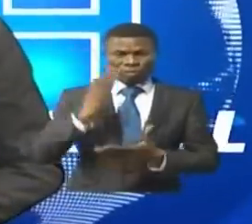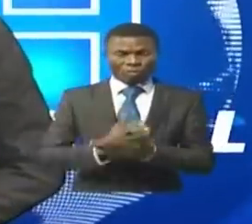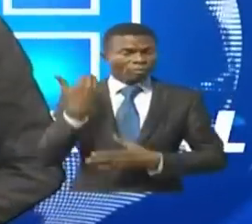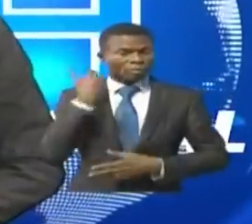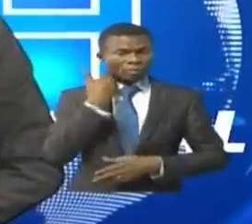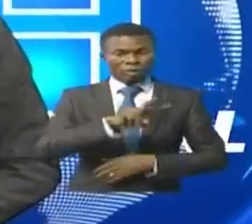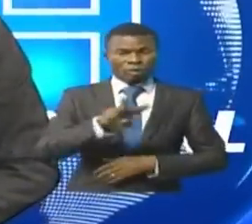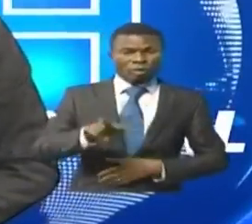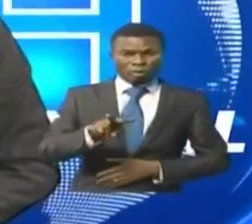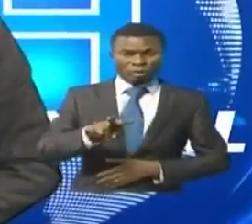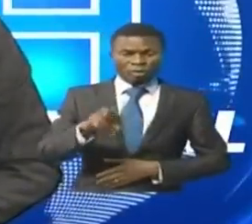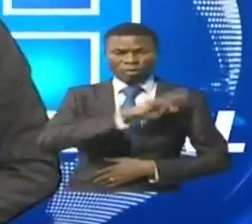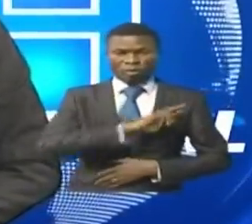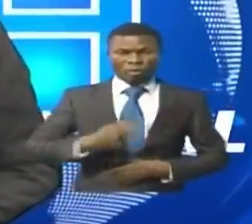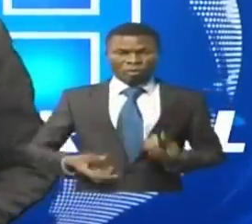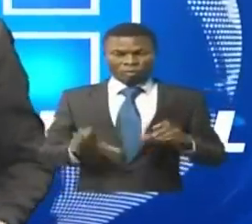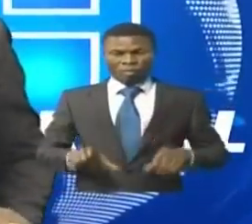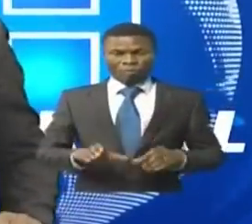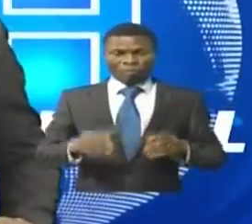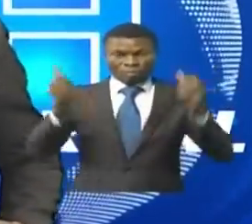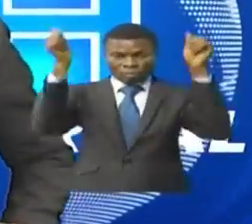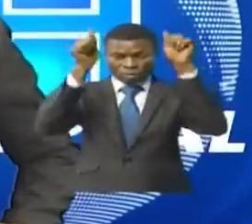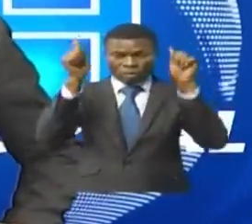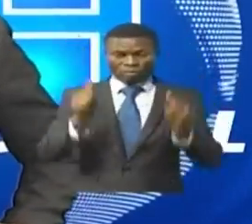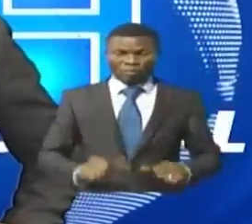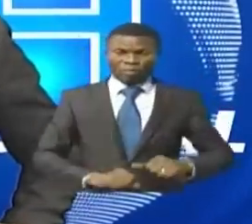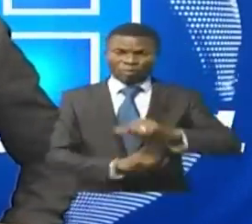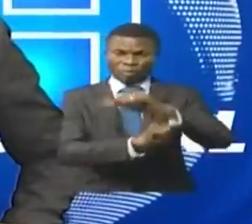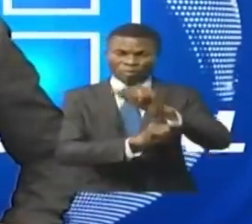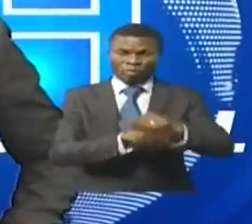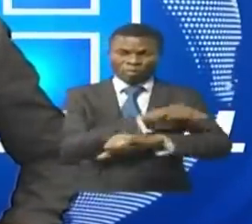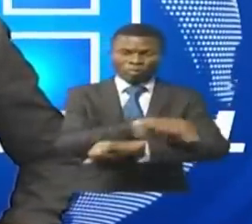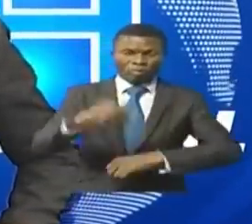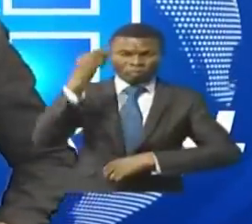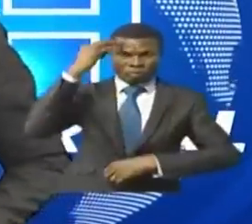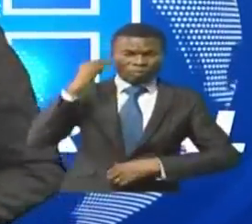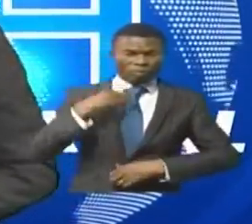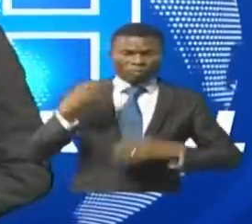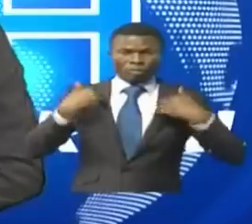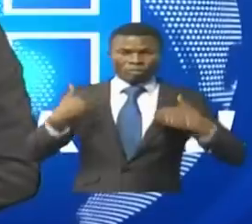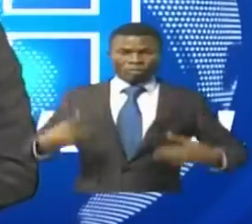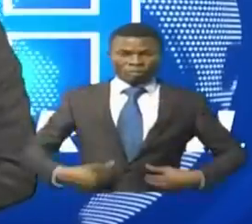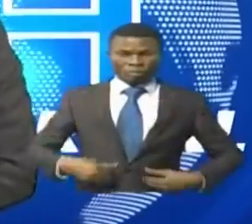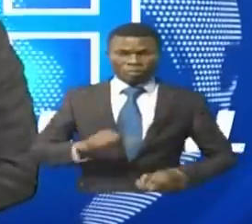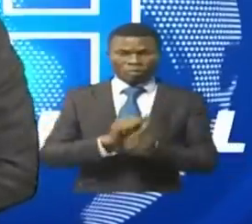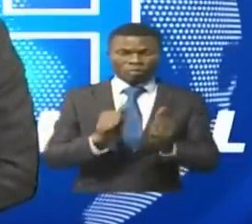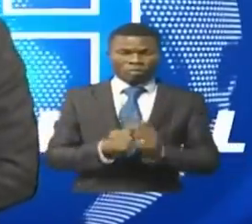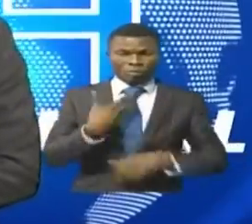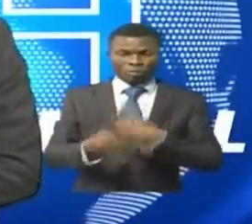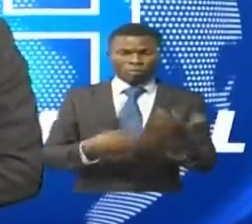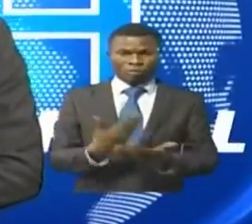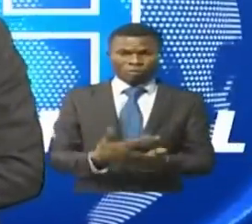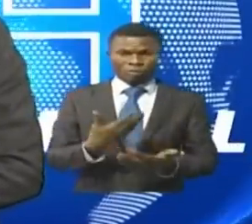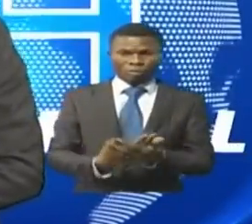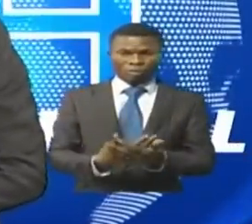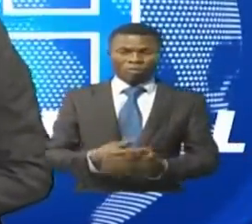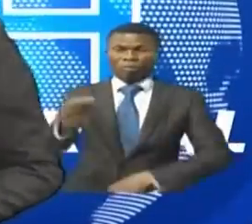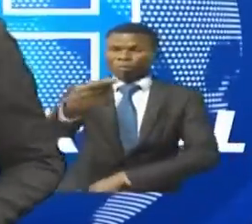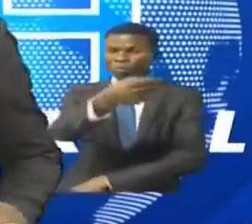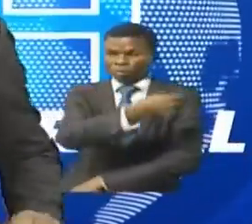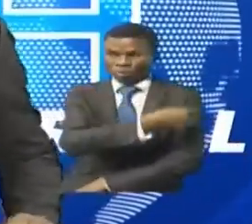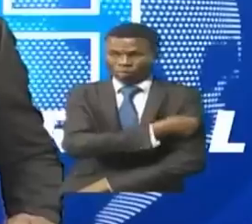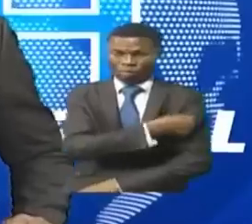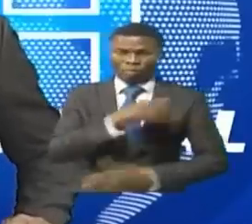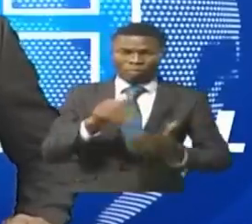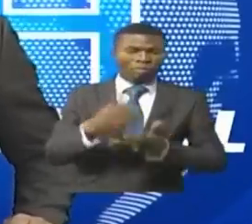à COVID-19 en RDC, Africa CDC va appuyer les ministères de la Santé dans le processus d'accélération de la vaccination